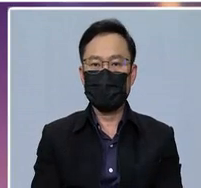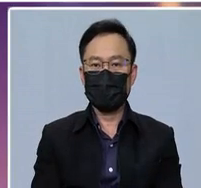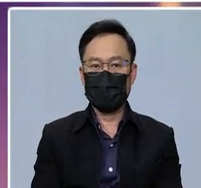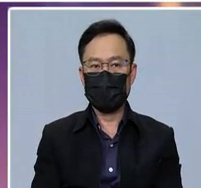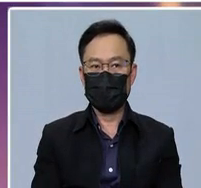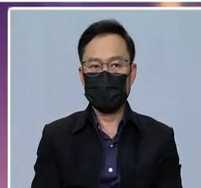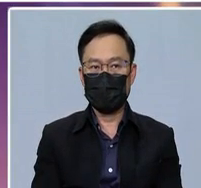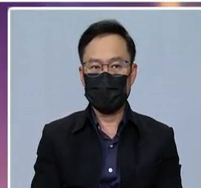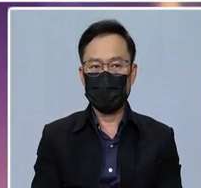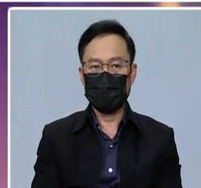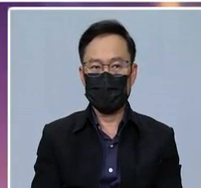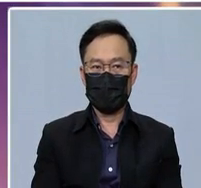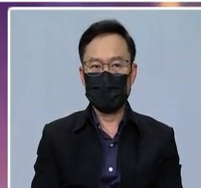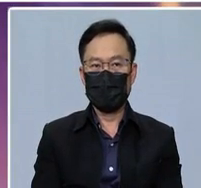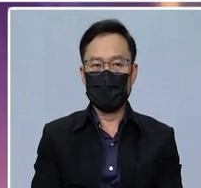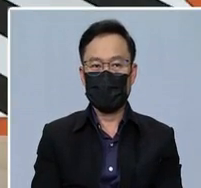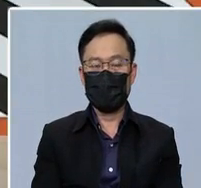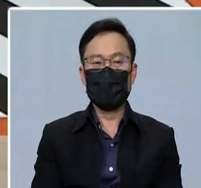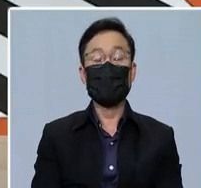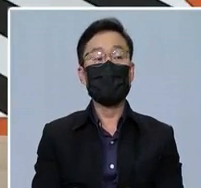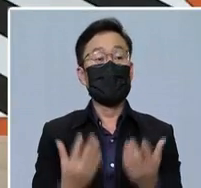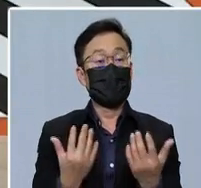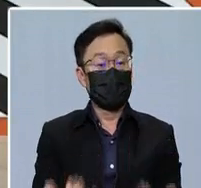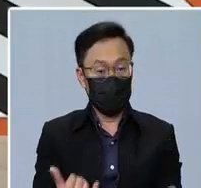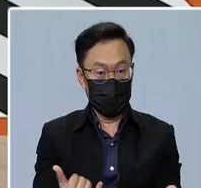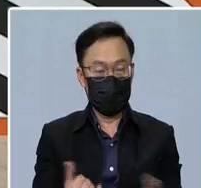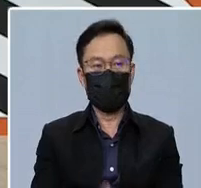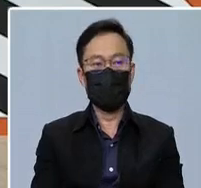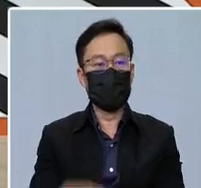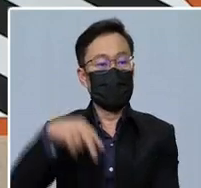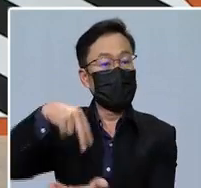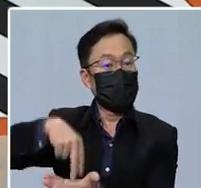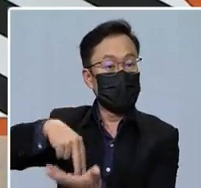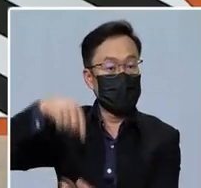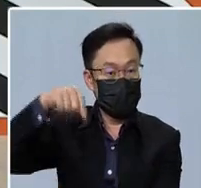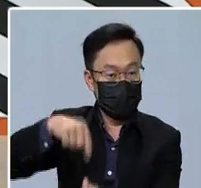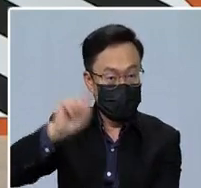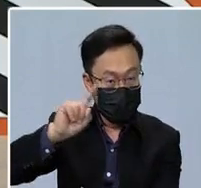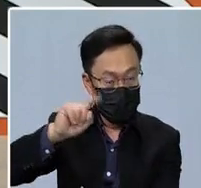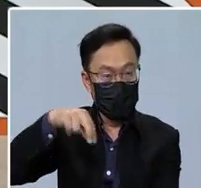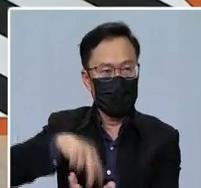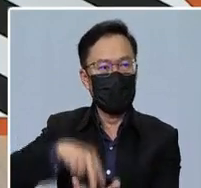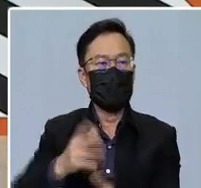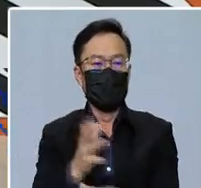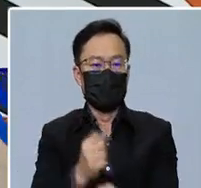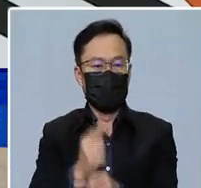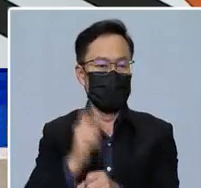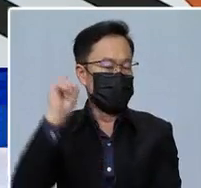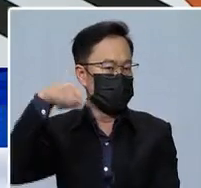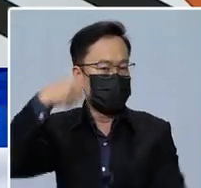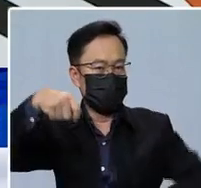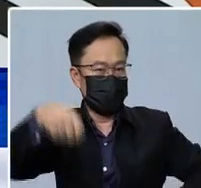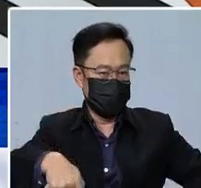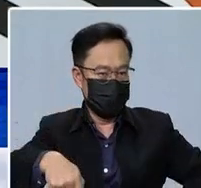มเด้อโชคดีนาทีทอง ครับคุณธีรวัฒน์และคุณวรรณศิริครับจุดที่ผมยืนรายงานอยู่ณขณะนี้อยู่บริเวณอนุสาวรีย์เท้าสุรนารีหรือย่าโ